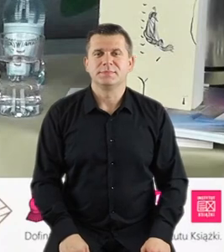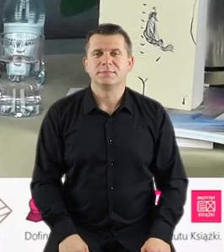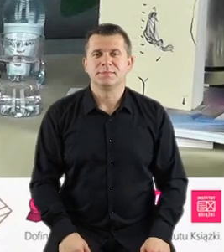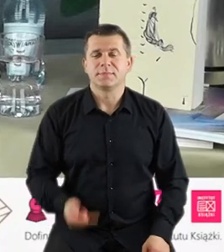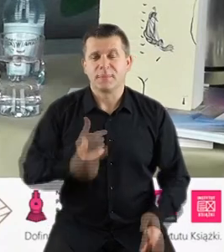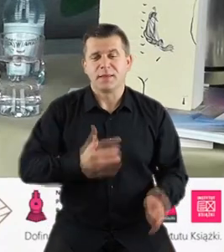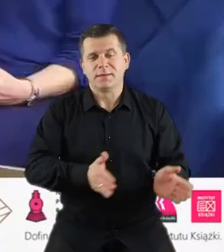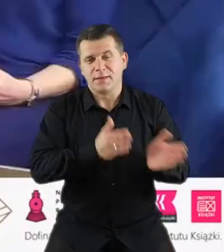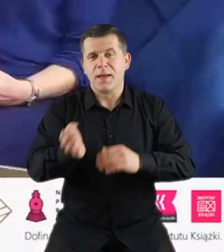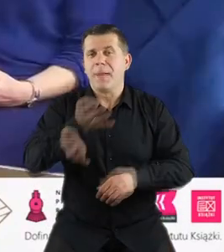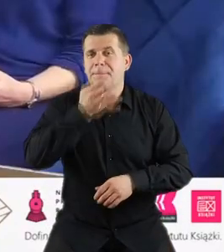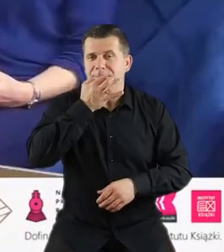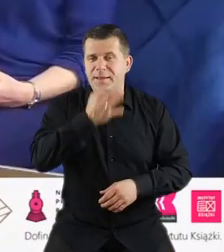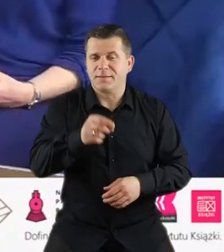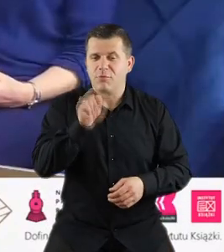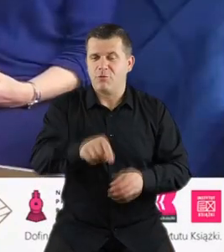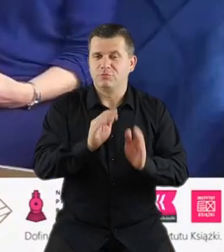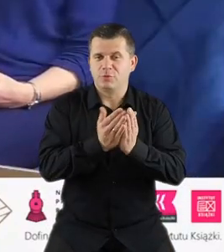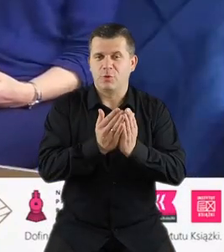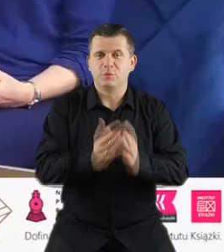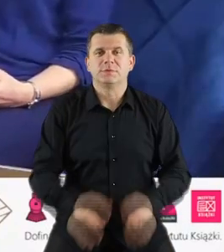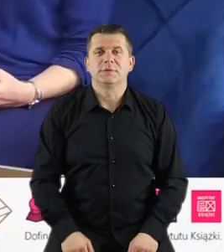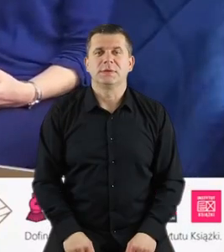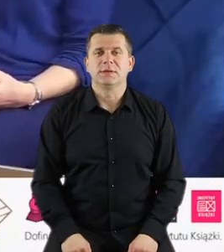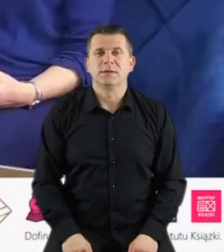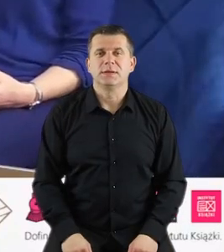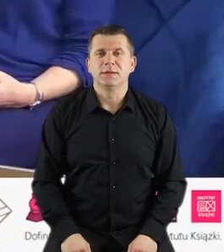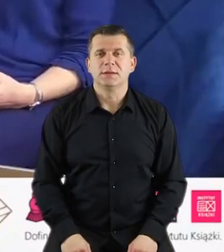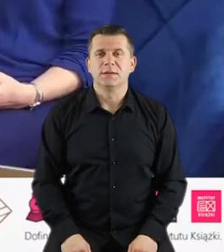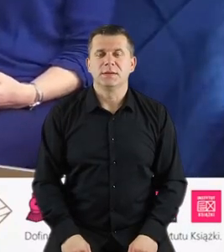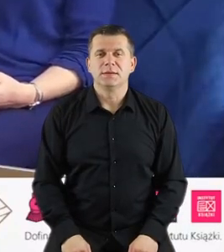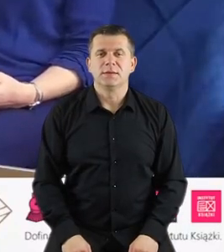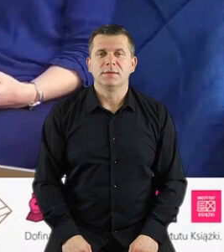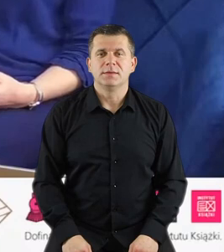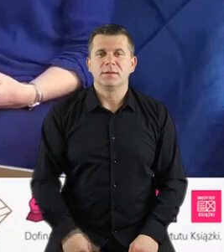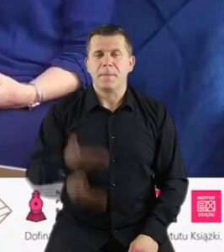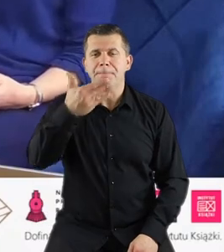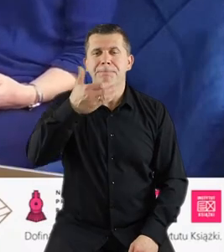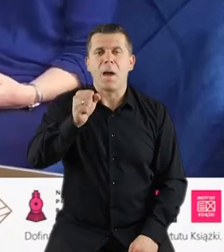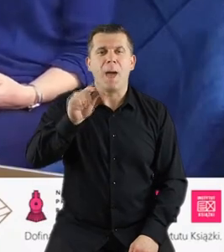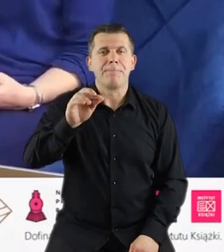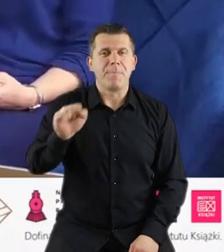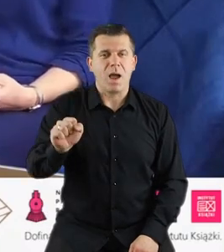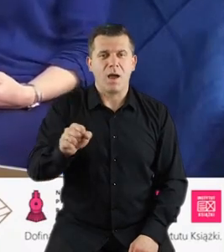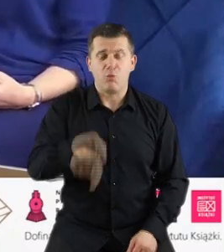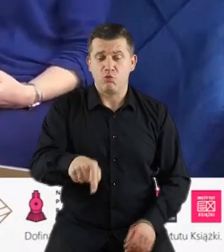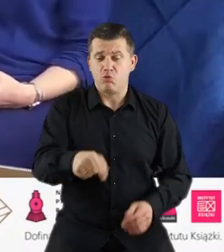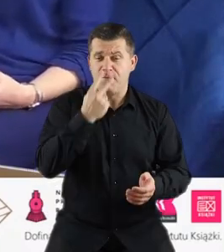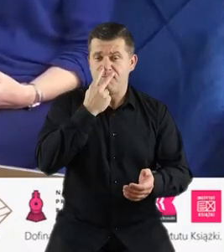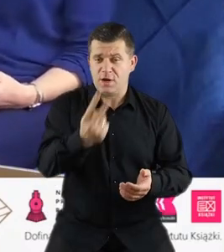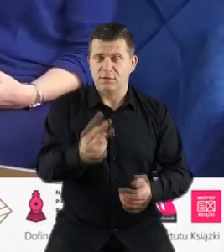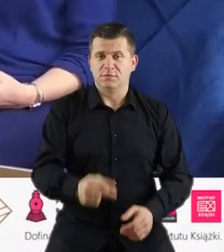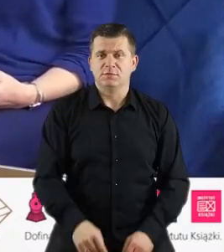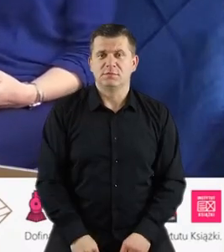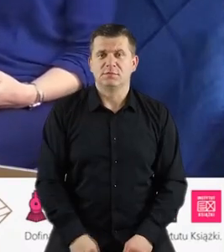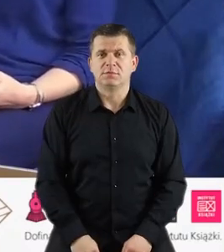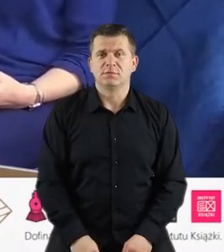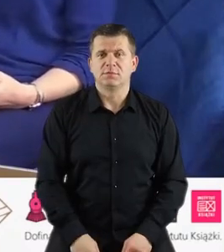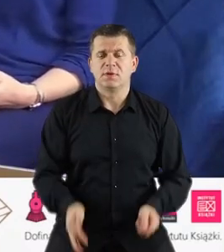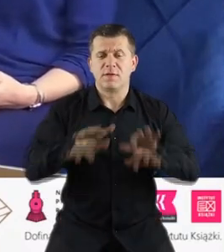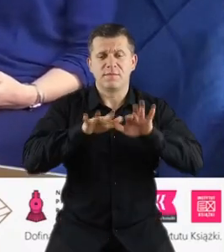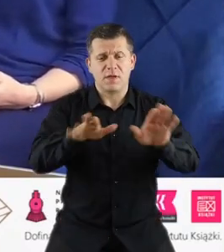To przejdę do pytań o mapę, oczywiście. No więc mapa, którą tutaj widzimy, przez